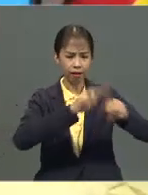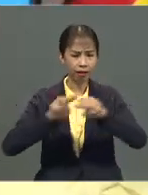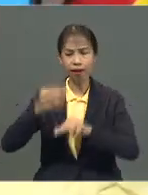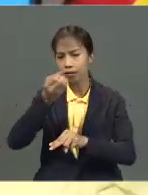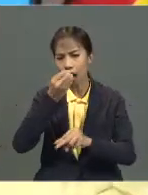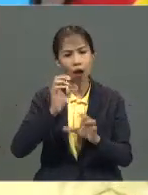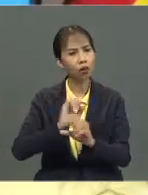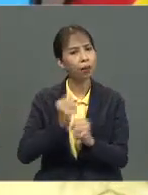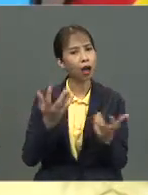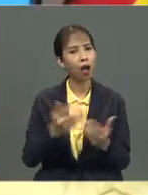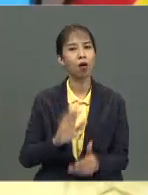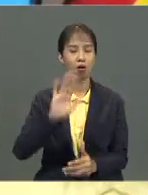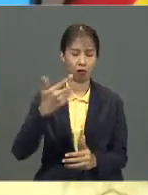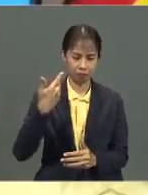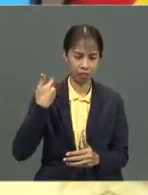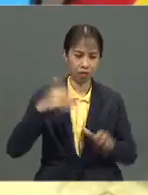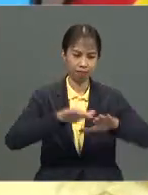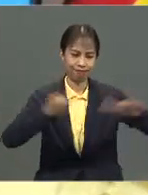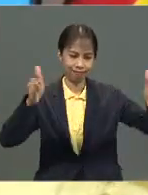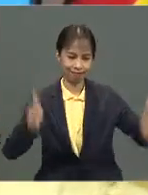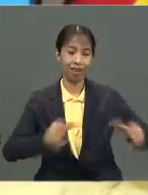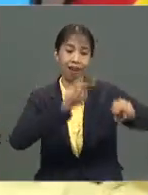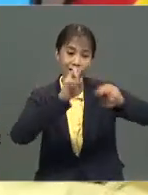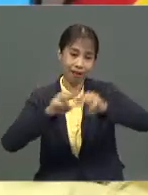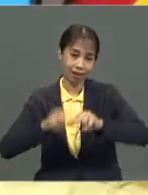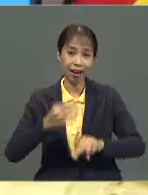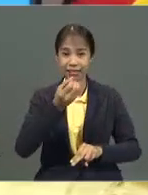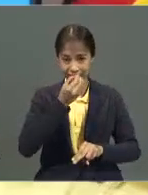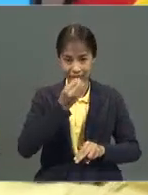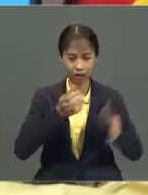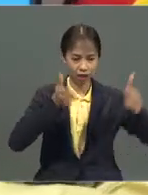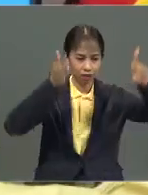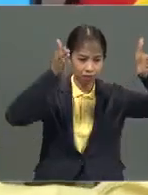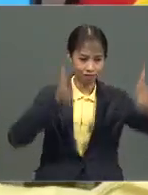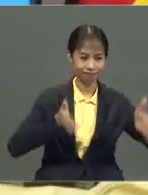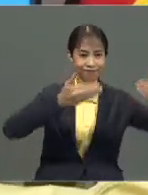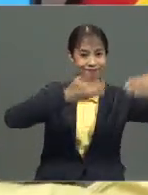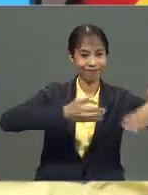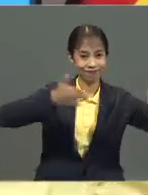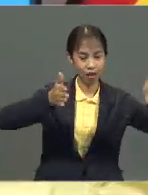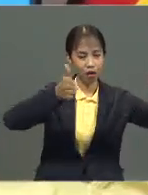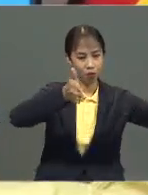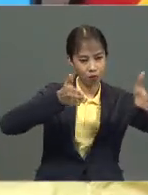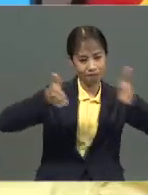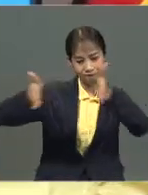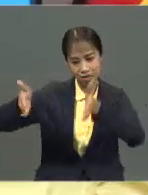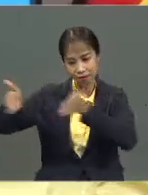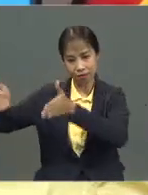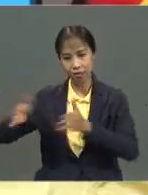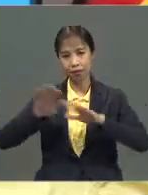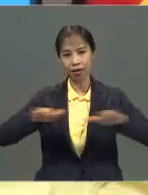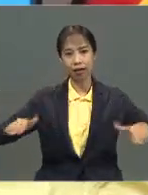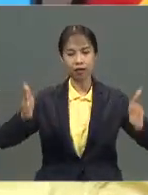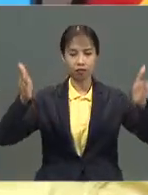จะมีโรงอาหารนะคะแล้วก็จะมีที่ที่ให้รับประทานอาหารโดยเราจะกั้นเป็นคอกนะคะโดยการรับประทานอาหารของเด็กแต่ละคน